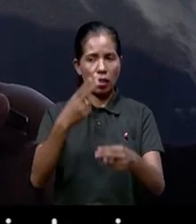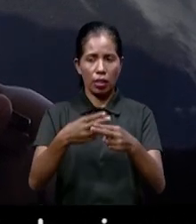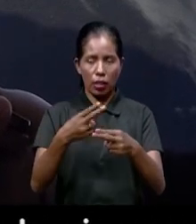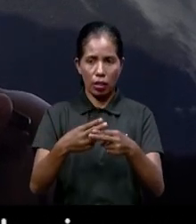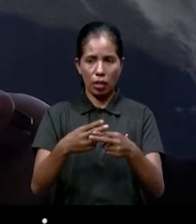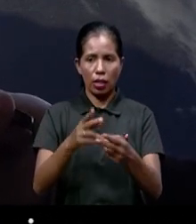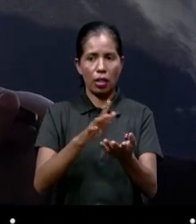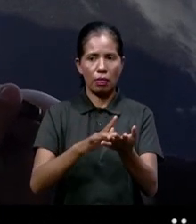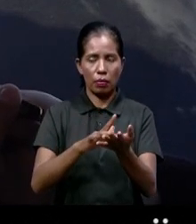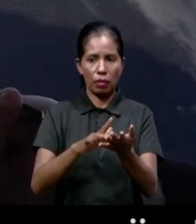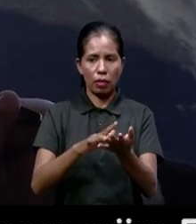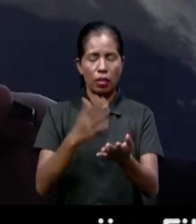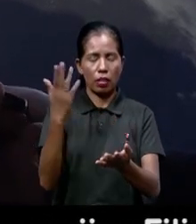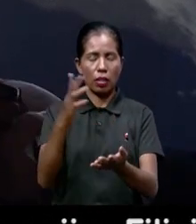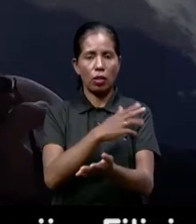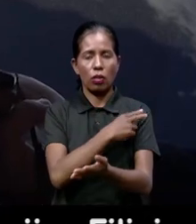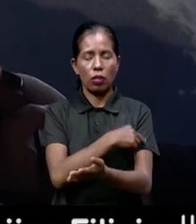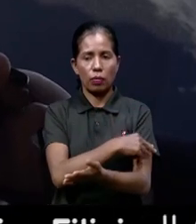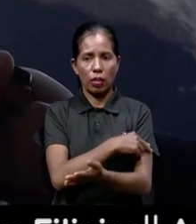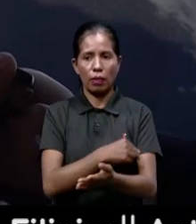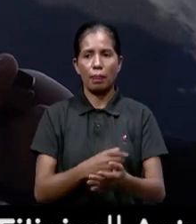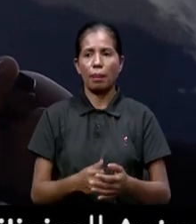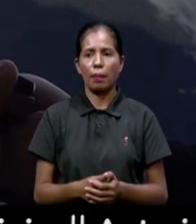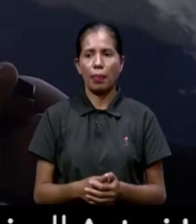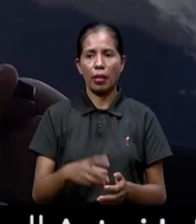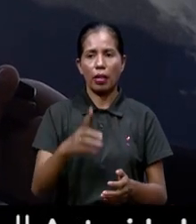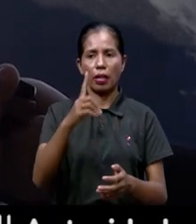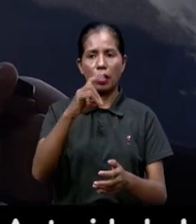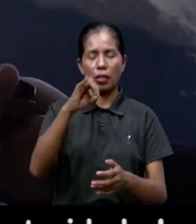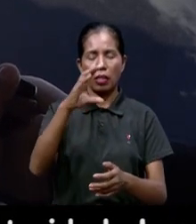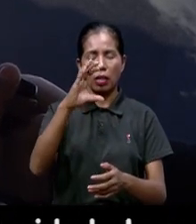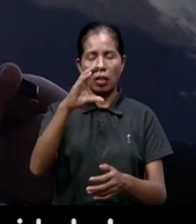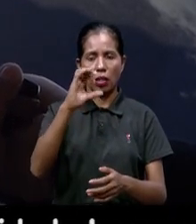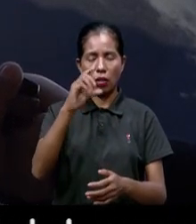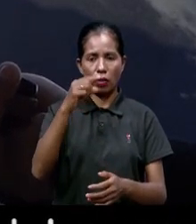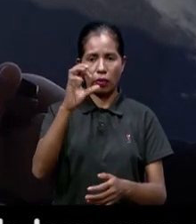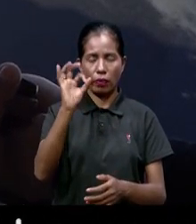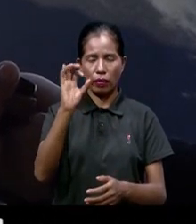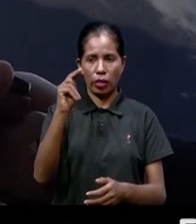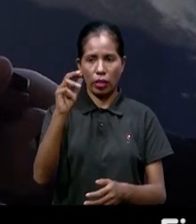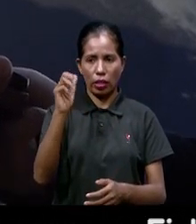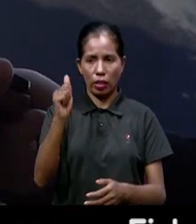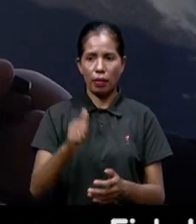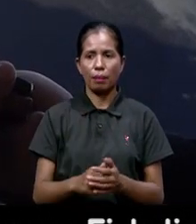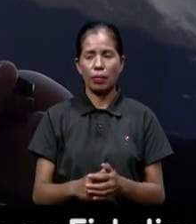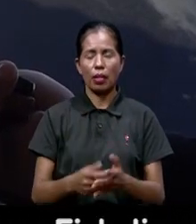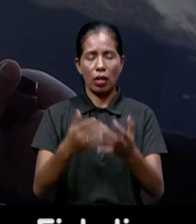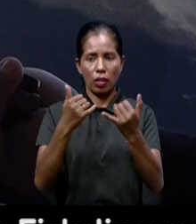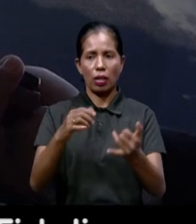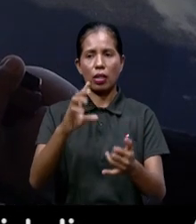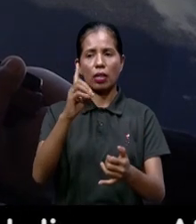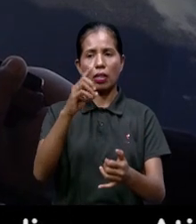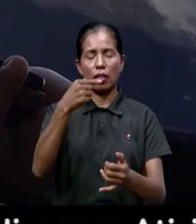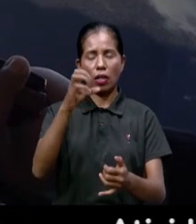aimoruk biasa failan suhi hospital ni makanya. Ia diklo, diklofena, ho metformin. Agora diklo